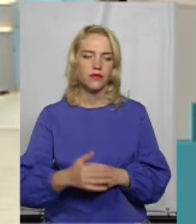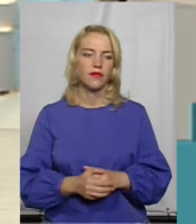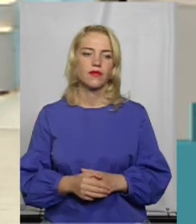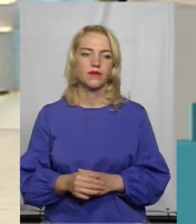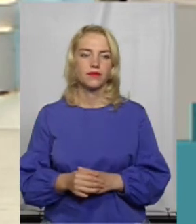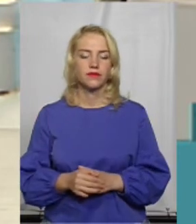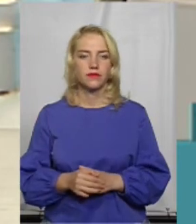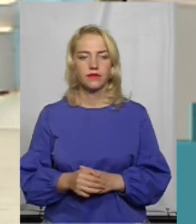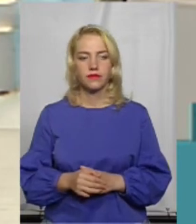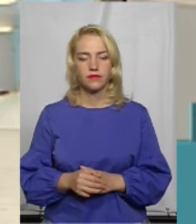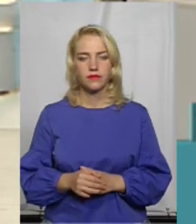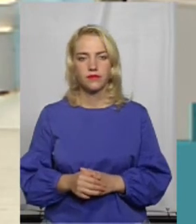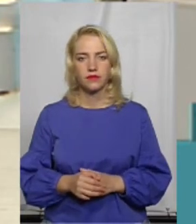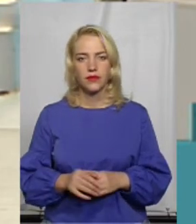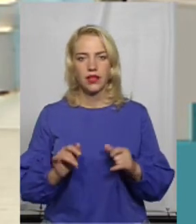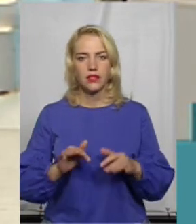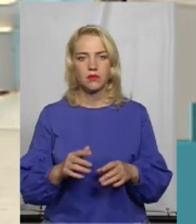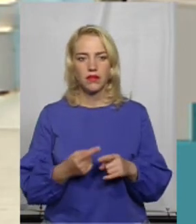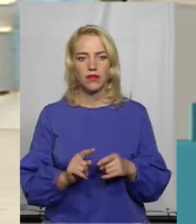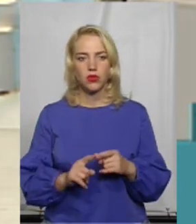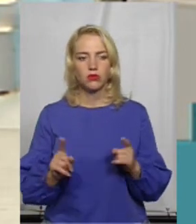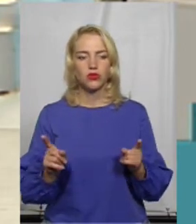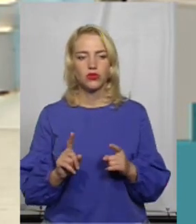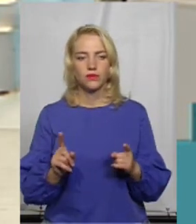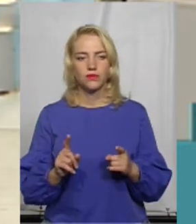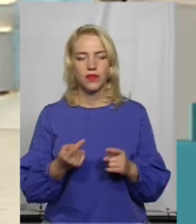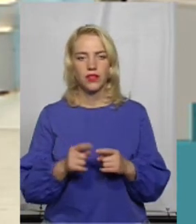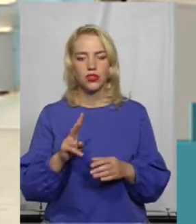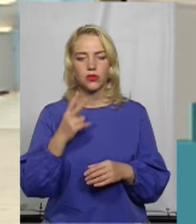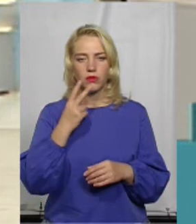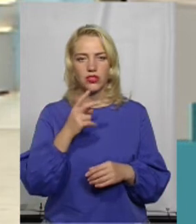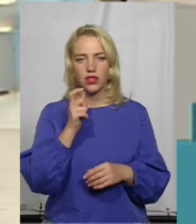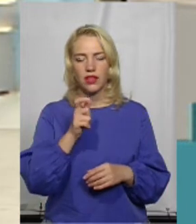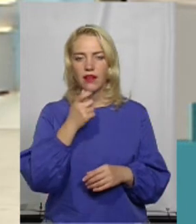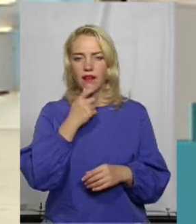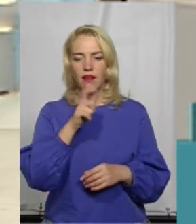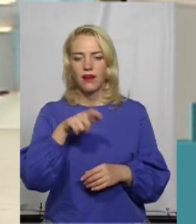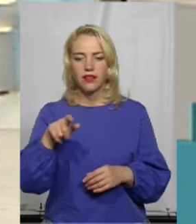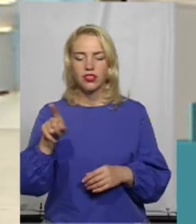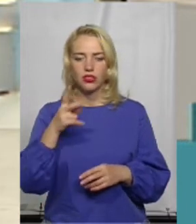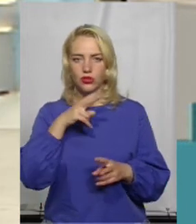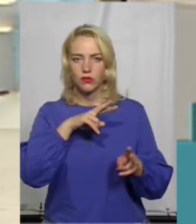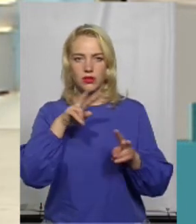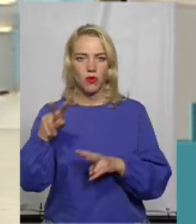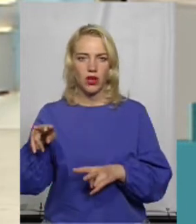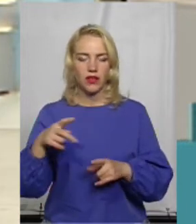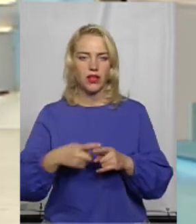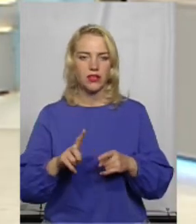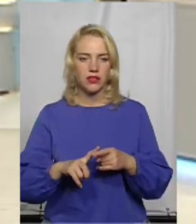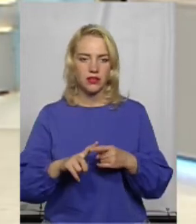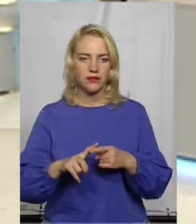слушне запитання. Справа в тому, що те, що бачили глядачі, те, що ми з вами споглядали, це